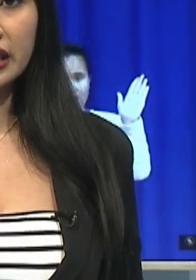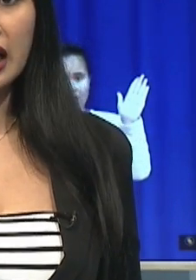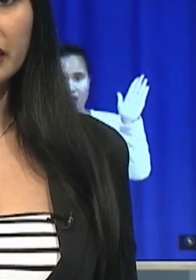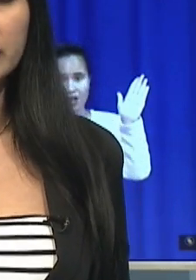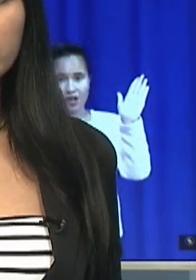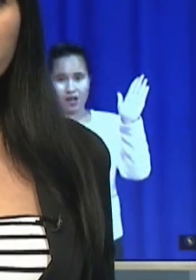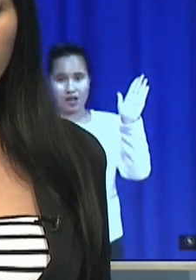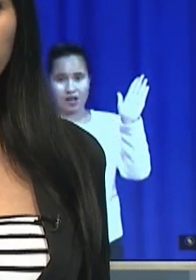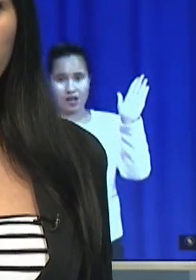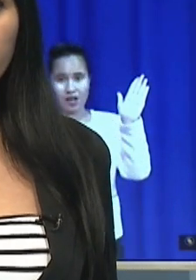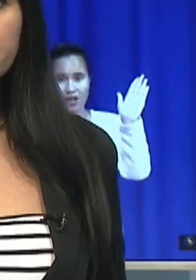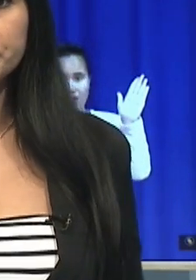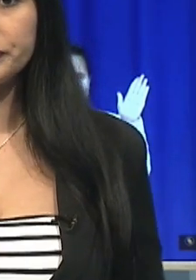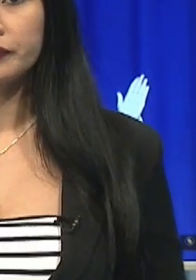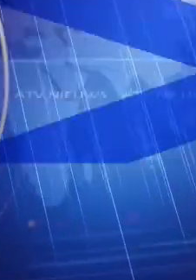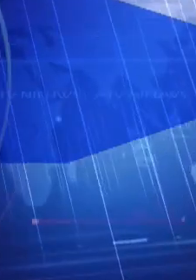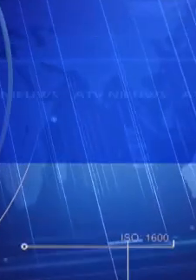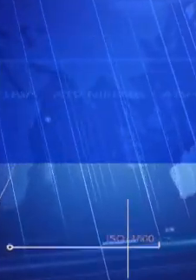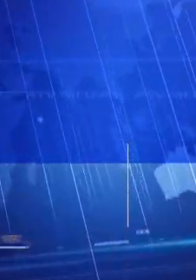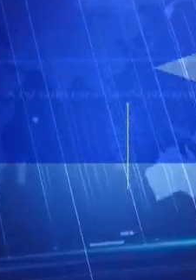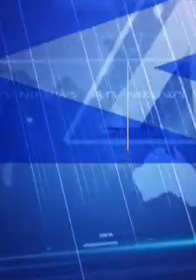kinderen gaan gewoon door.